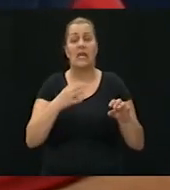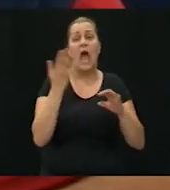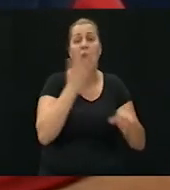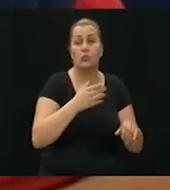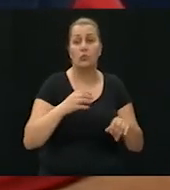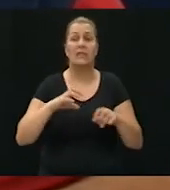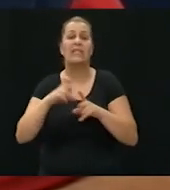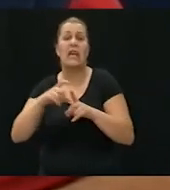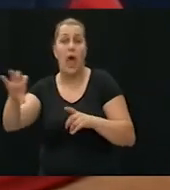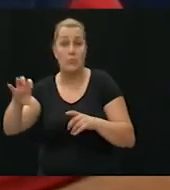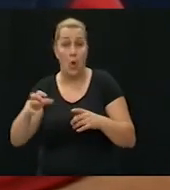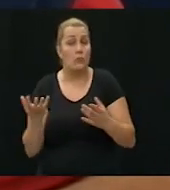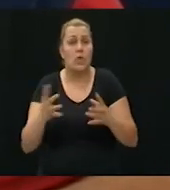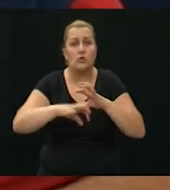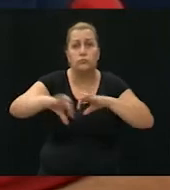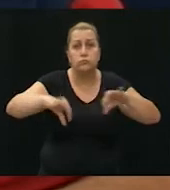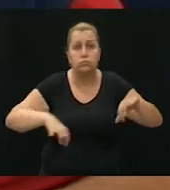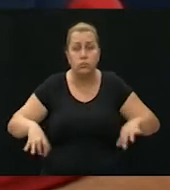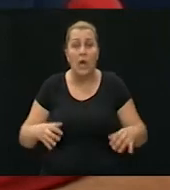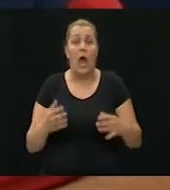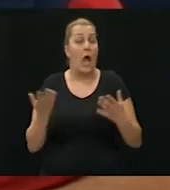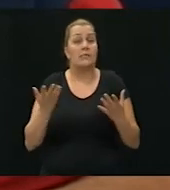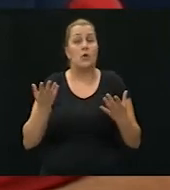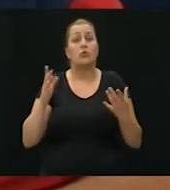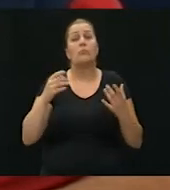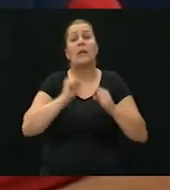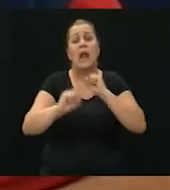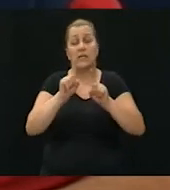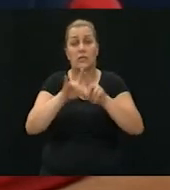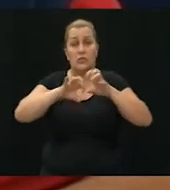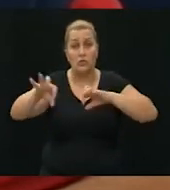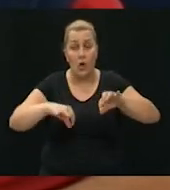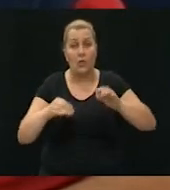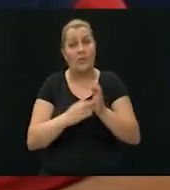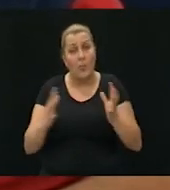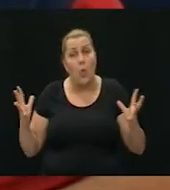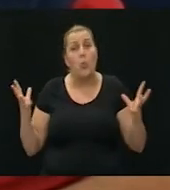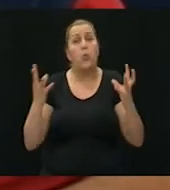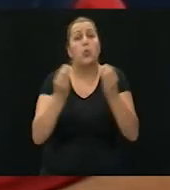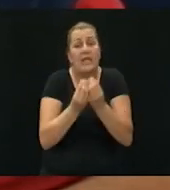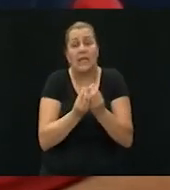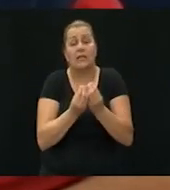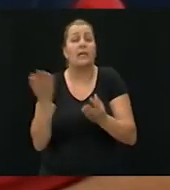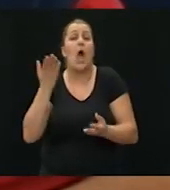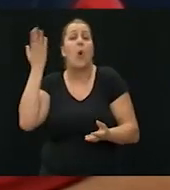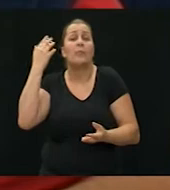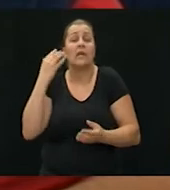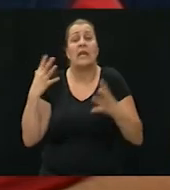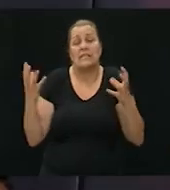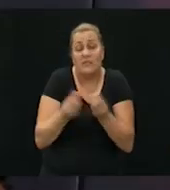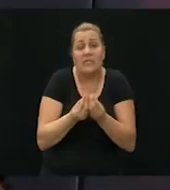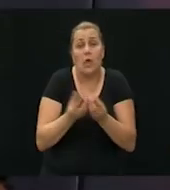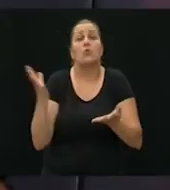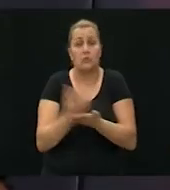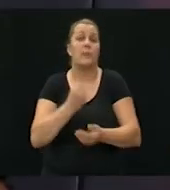jedini putokaz da je samo ujedinjena Hrvatska može doći do onoga što ste vi krvlju osvojili i obranili. Da.